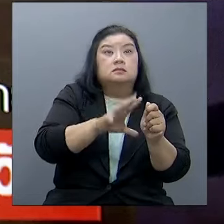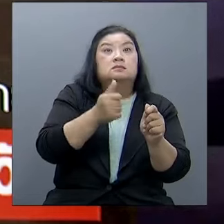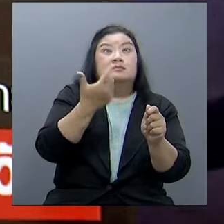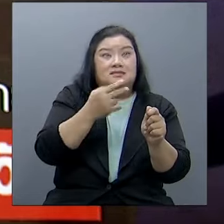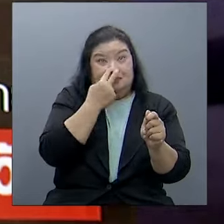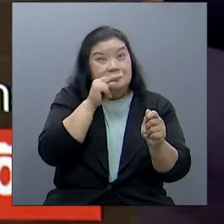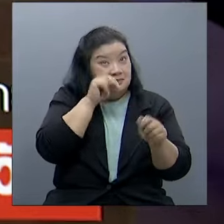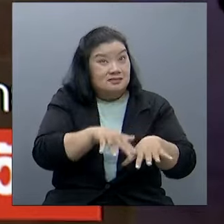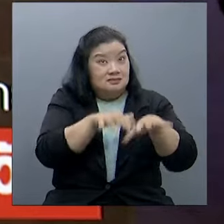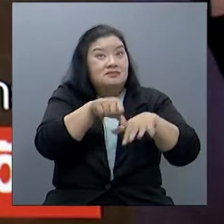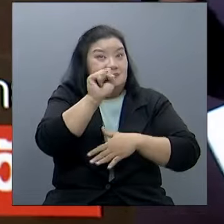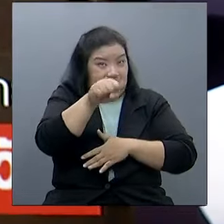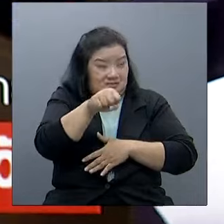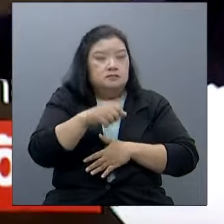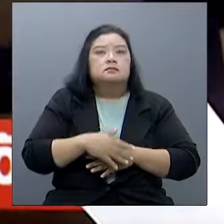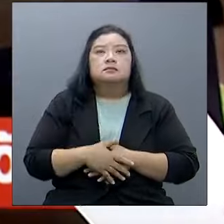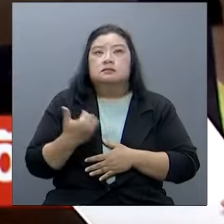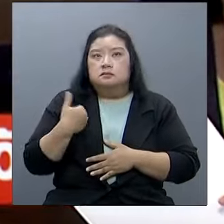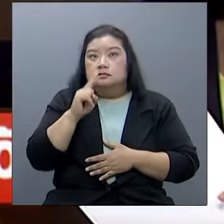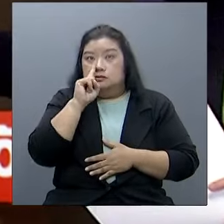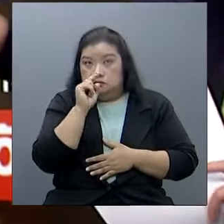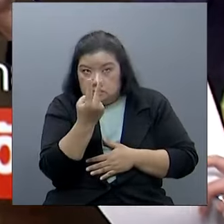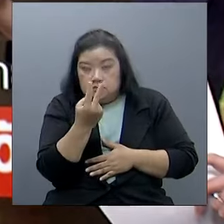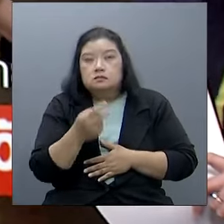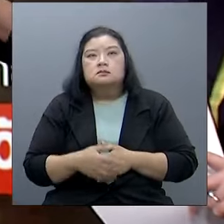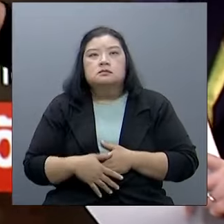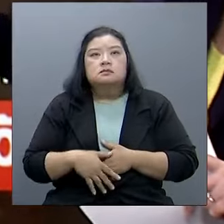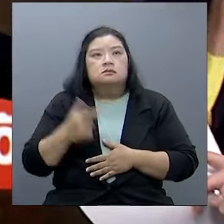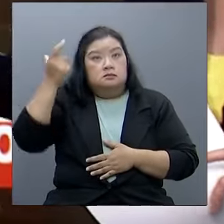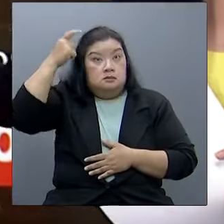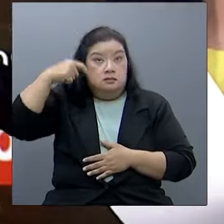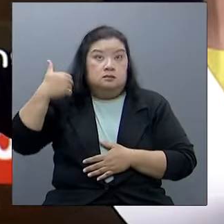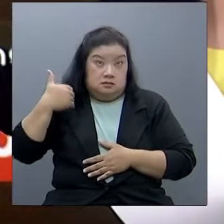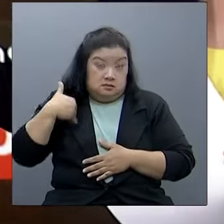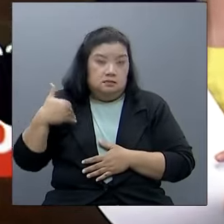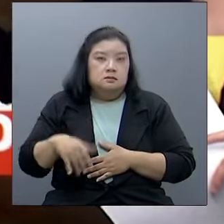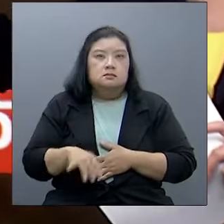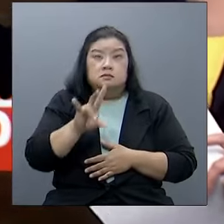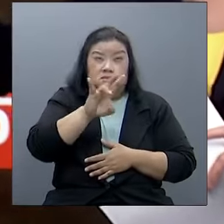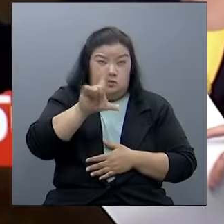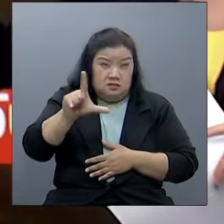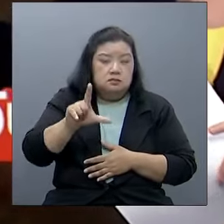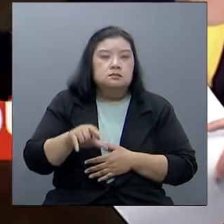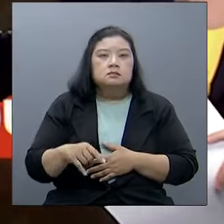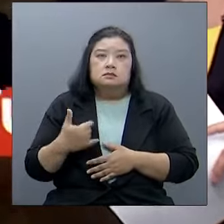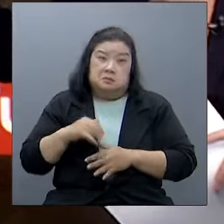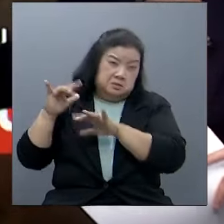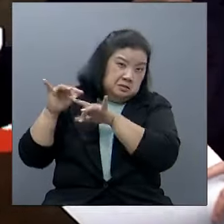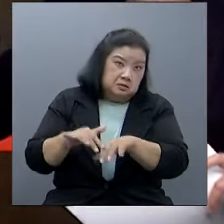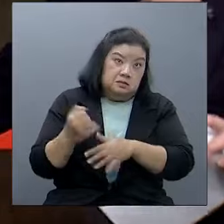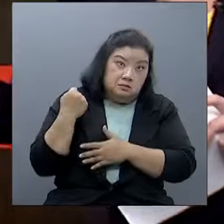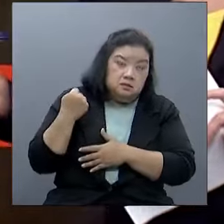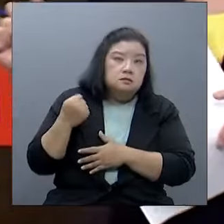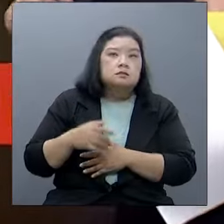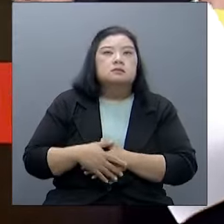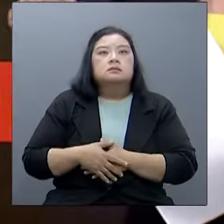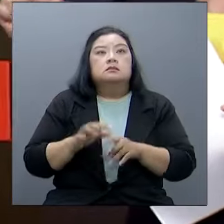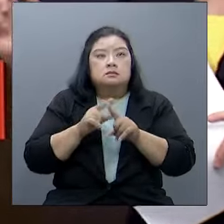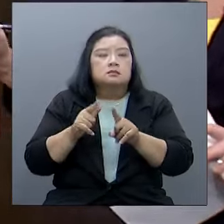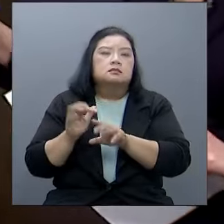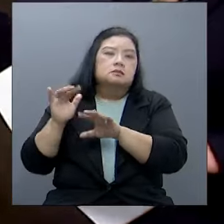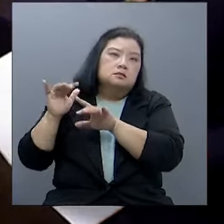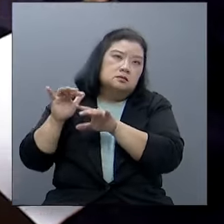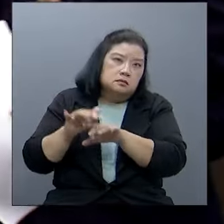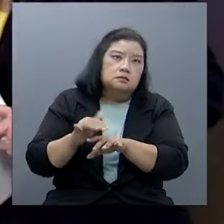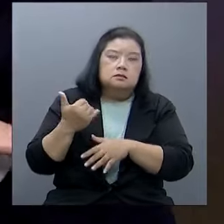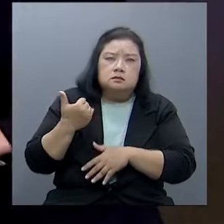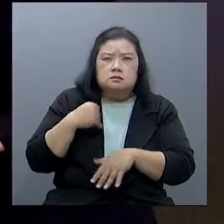ว